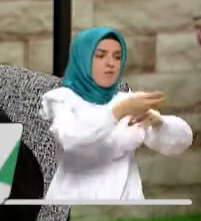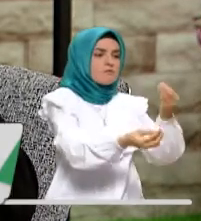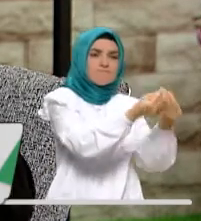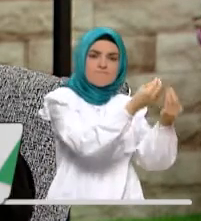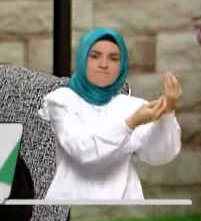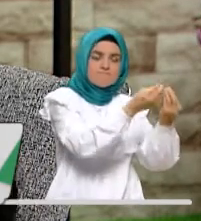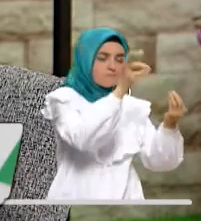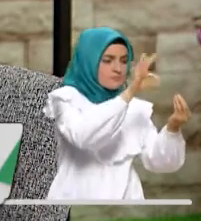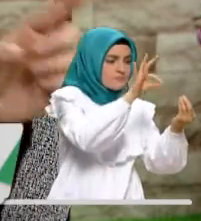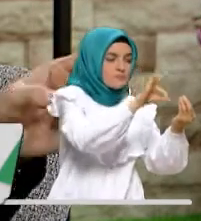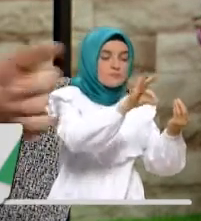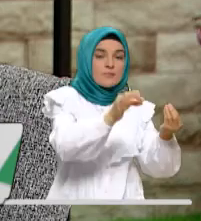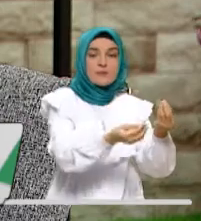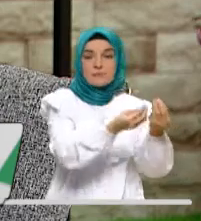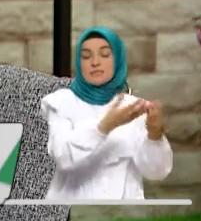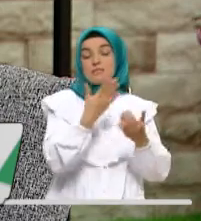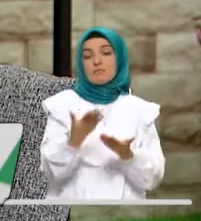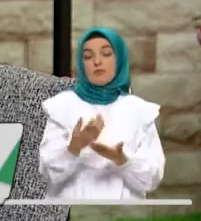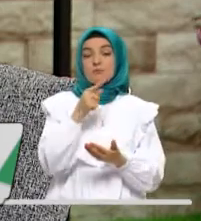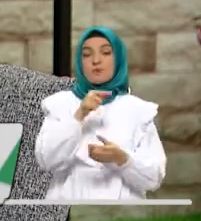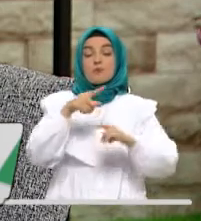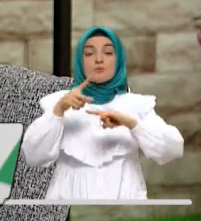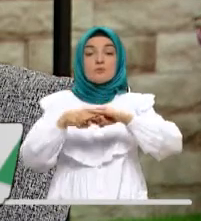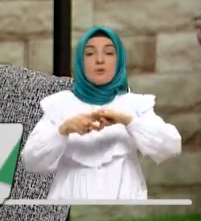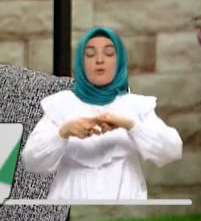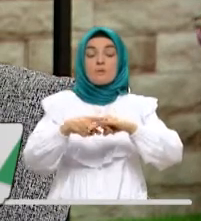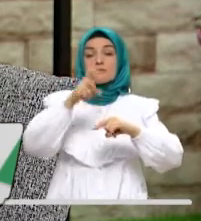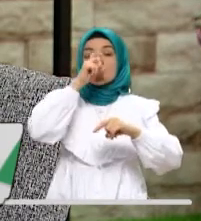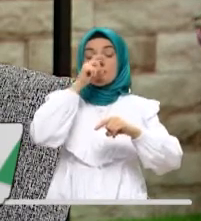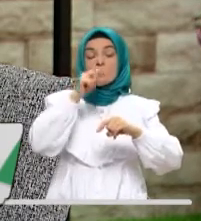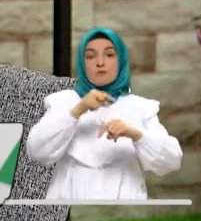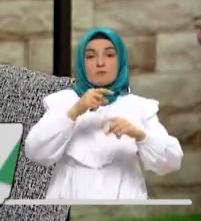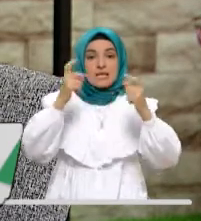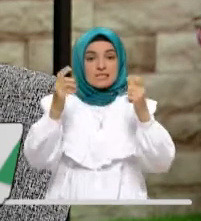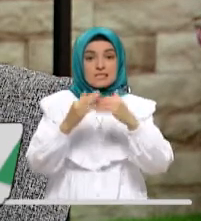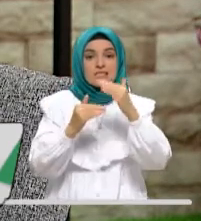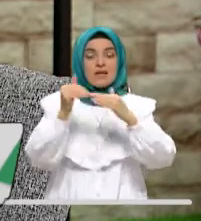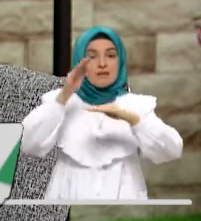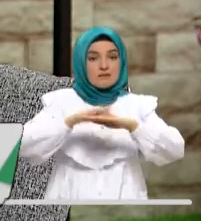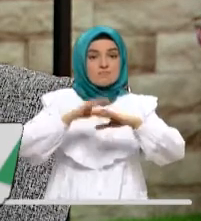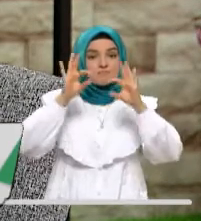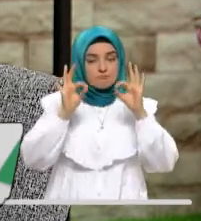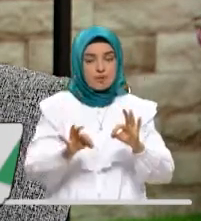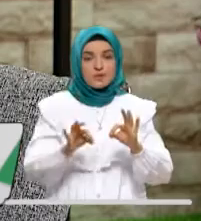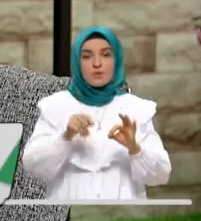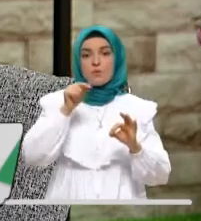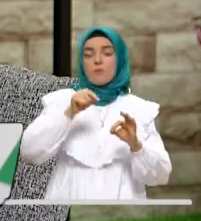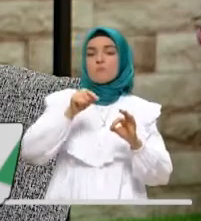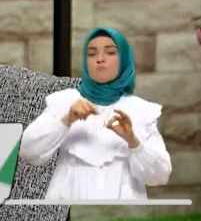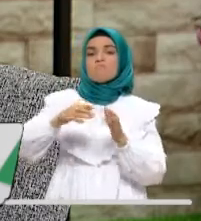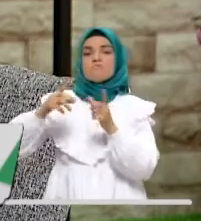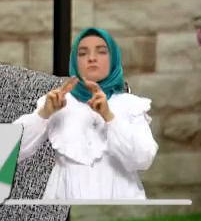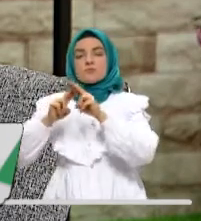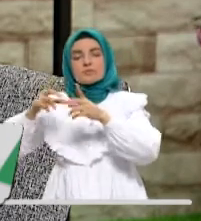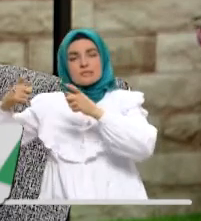Hürrem Sultan'dan örnek vereyim. Bunu genişletebiliriz çünkü. Hürrem Sultan Haseki Külliyesi'ni inşa ettirmeye başladığında onun Küçükçekmece